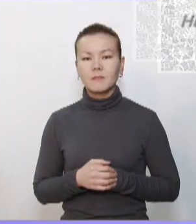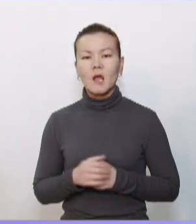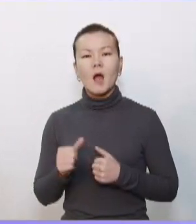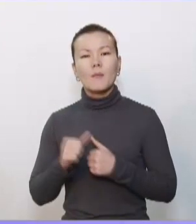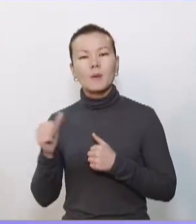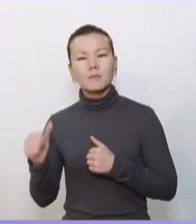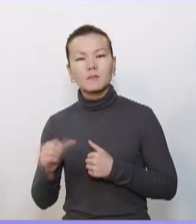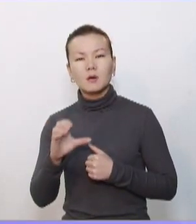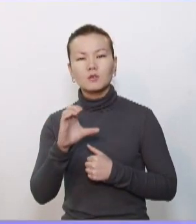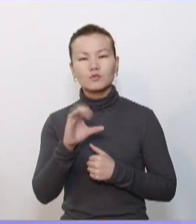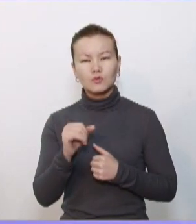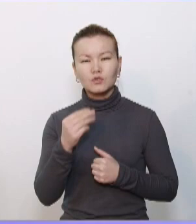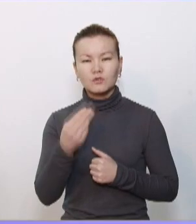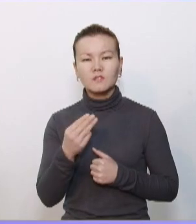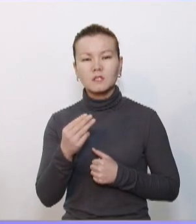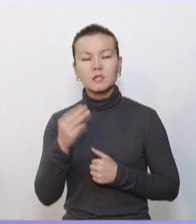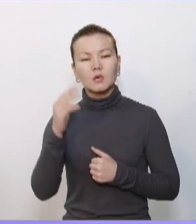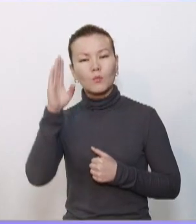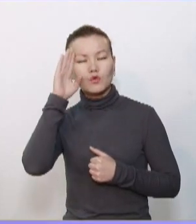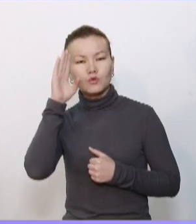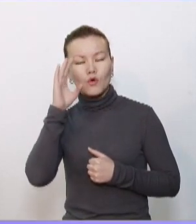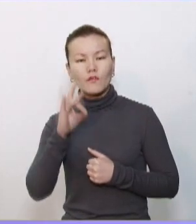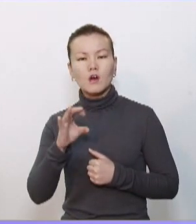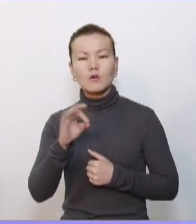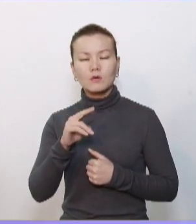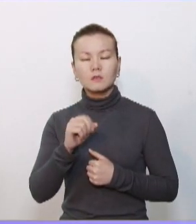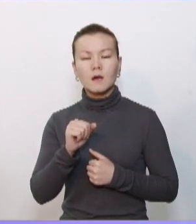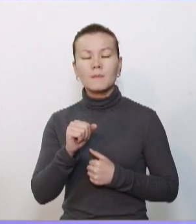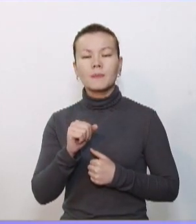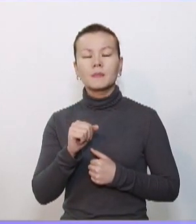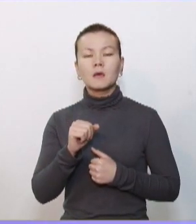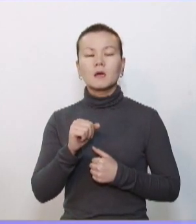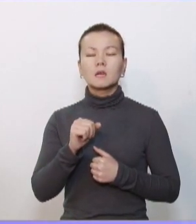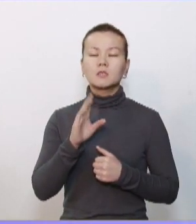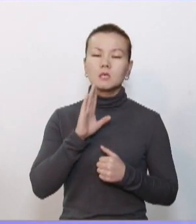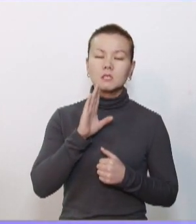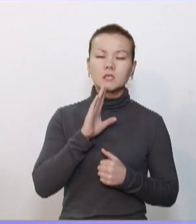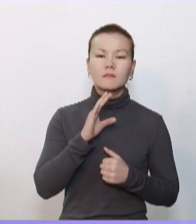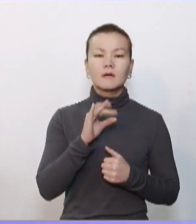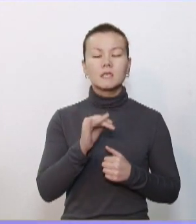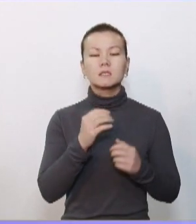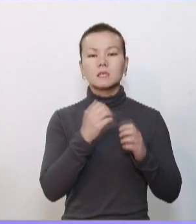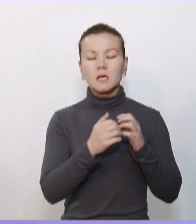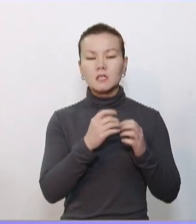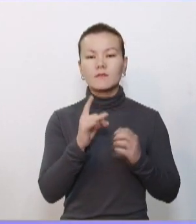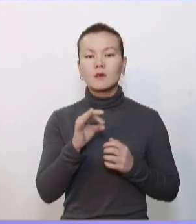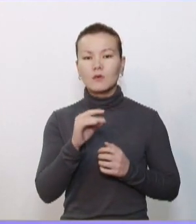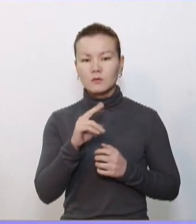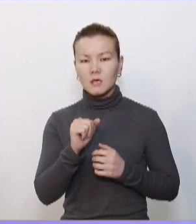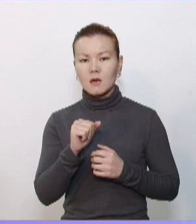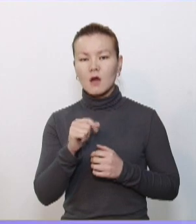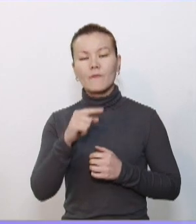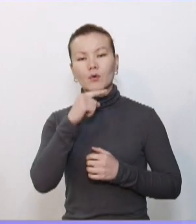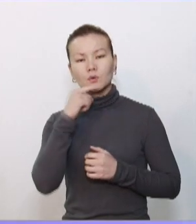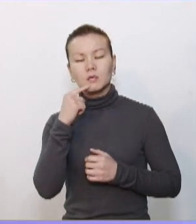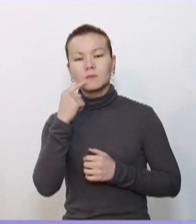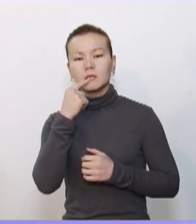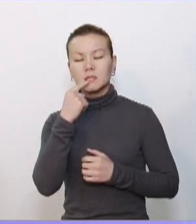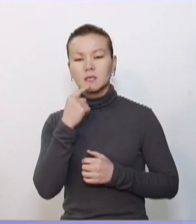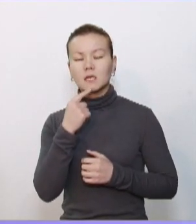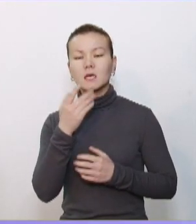Помимо существительных мужского, женского и среднего рода, в русском языке